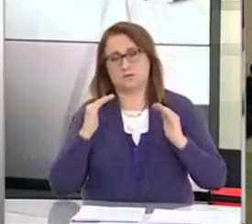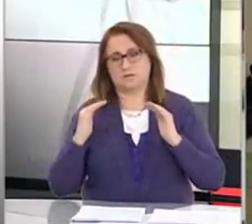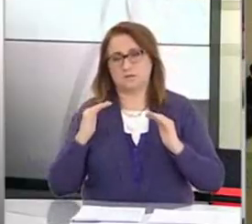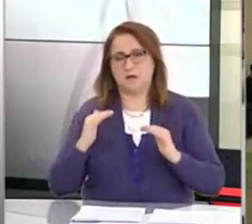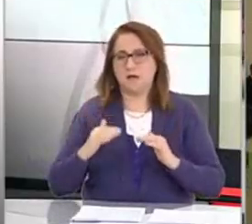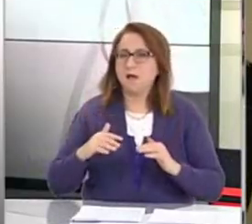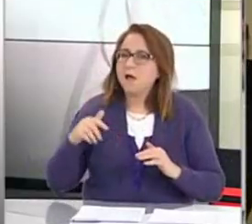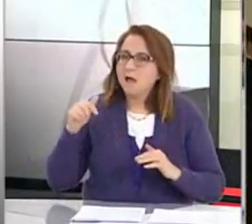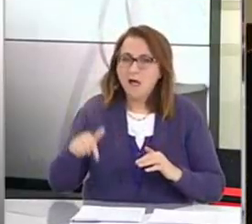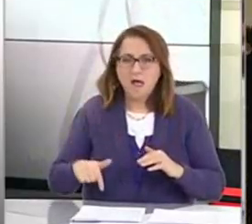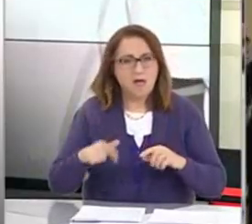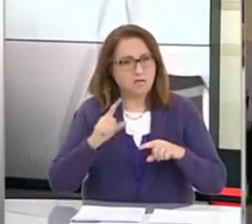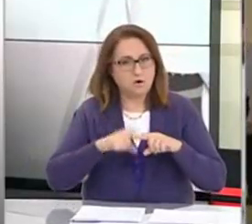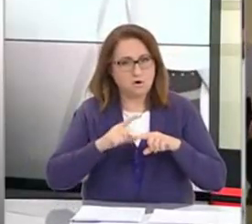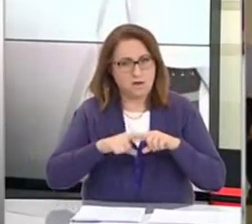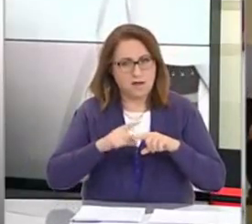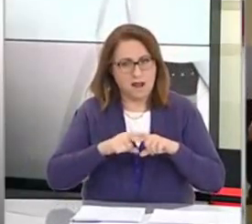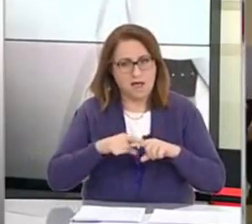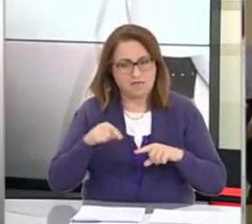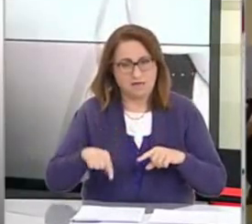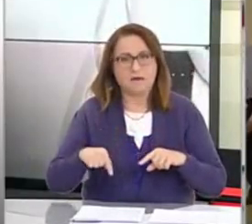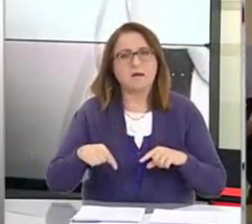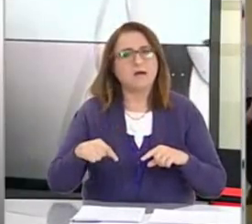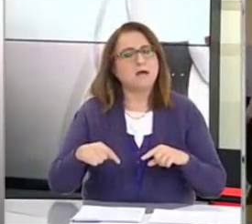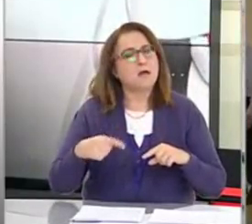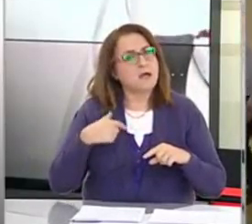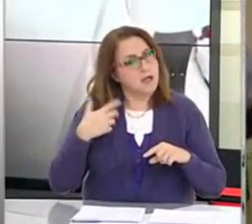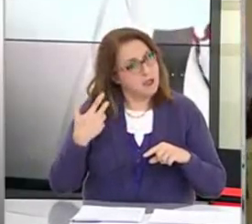έχει προχωρήσει